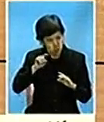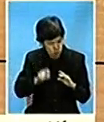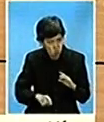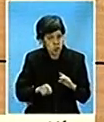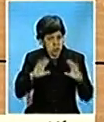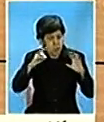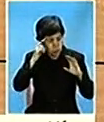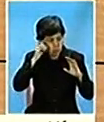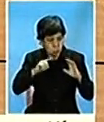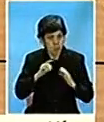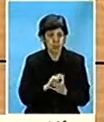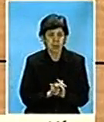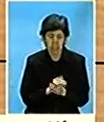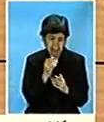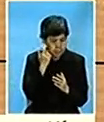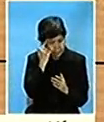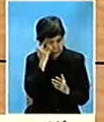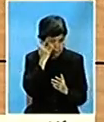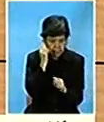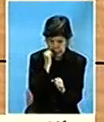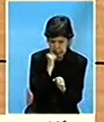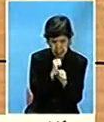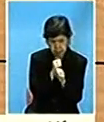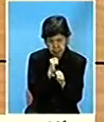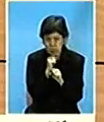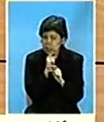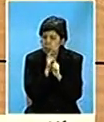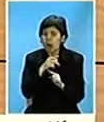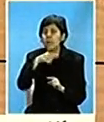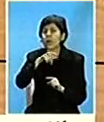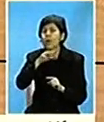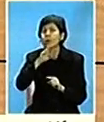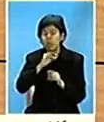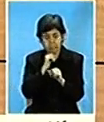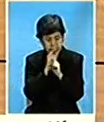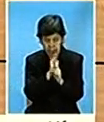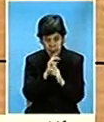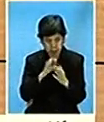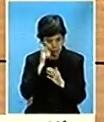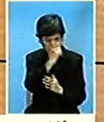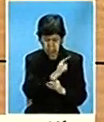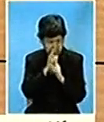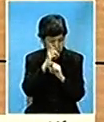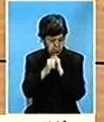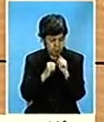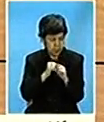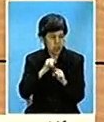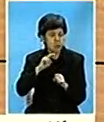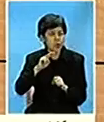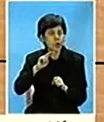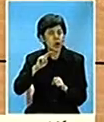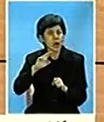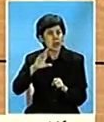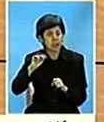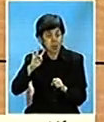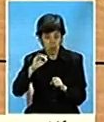องมุ่งมั่นทำให้ได้ตามแนวพระราชดำริเมื่อปี2538นะครับว่